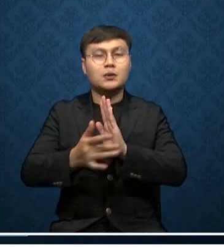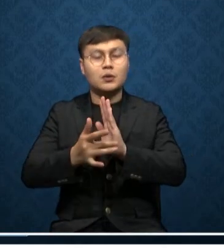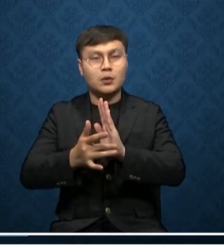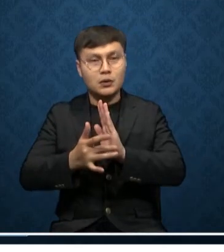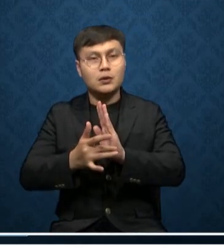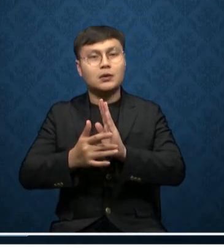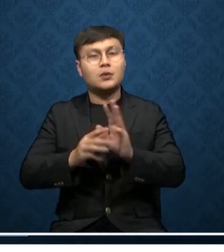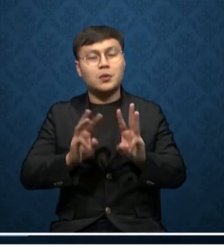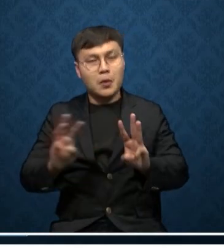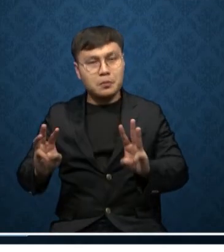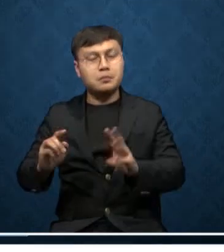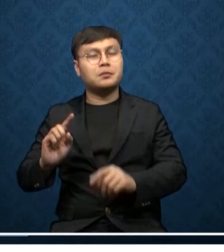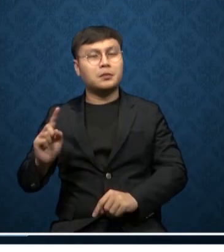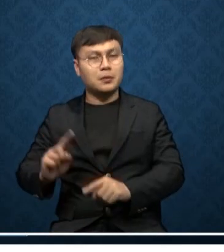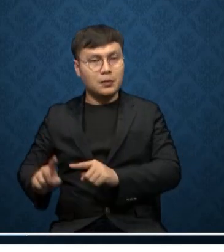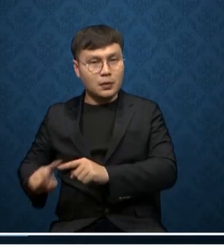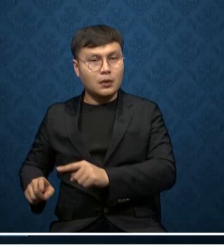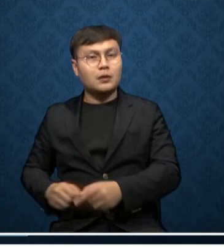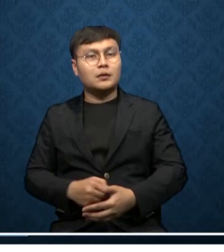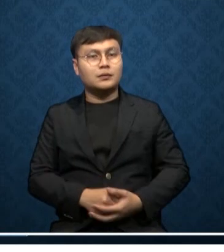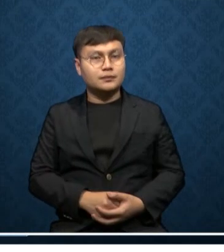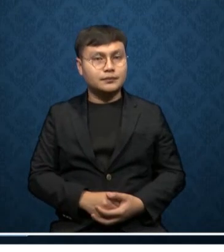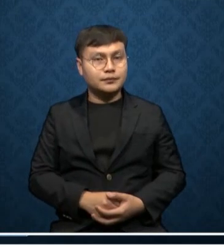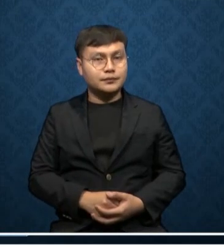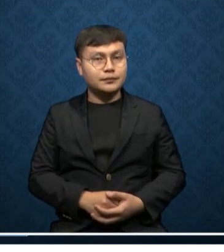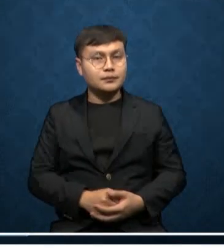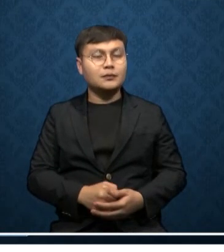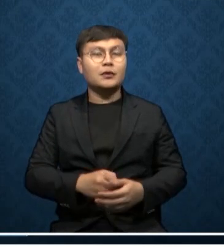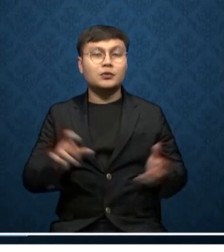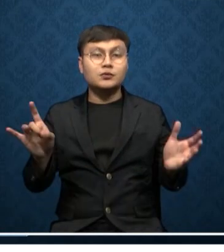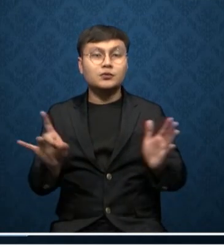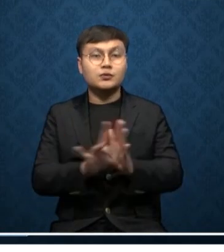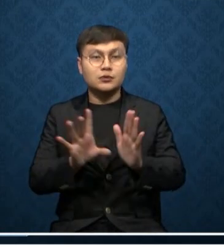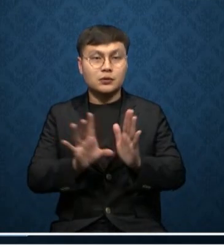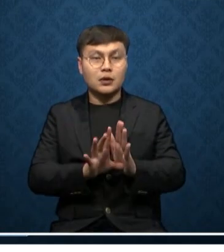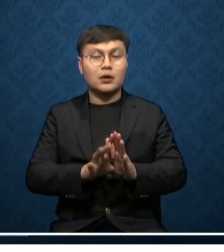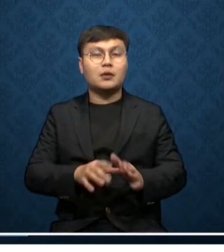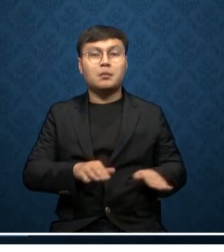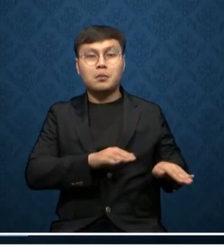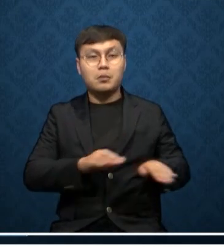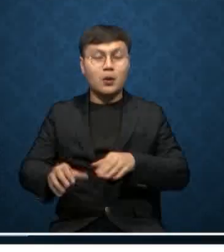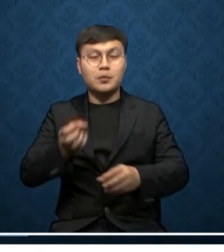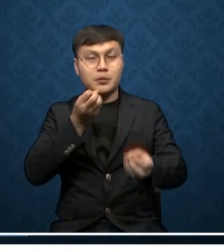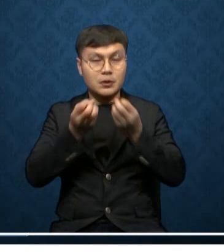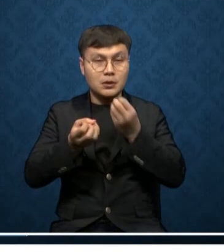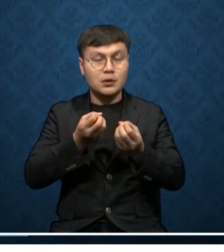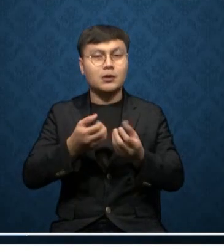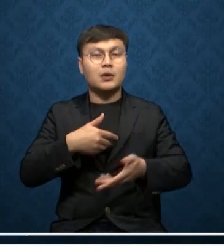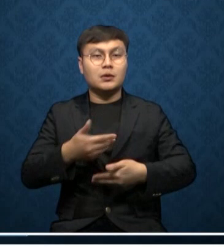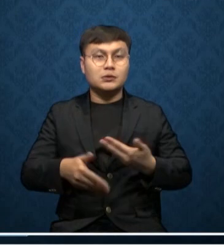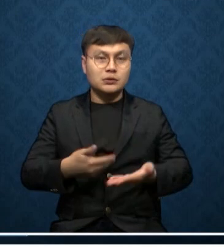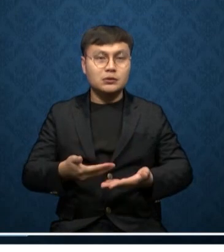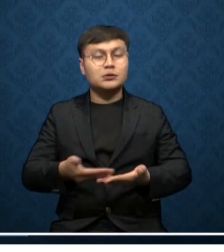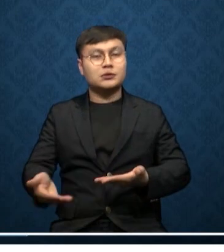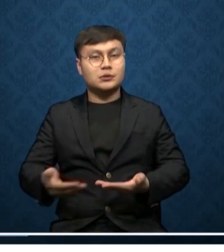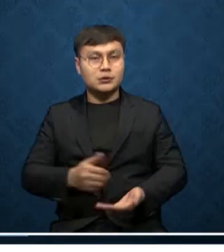ที่ดูตั้งแต่เรื่องปัจจัยผลิตระบบการผลิตผลผลิตรถสุดท้ายมาถึงพร้อมผู้บริโภคพร้อมที่จะบริโภคอย่างถือมือผู้บริโภคเนี่ยยังต้องมี